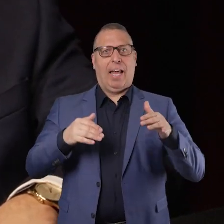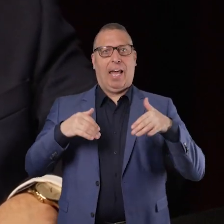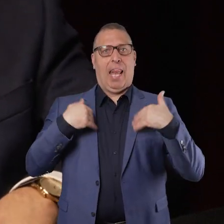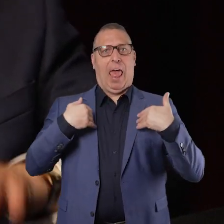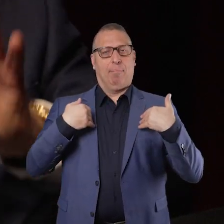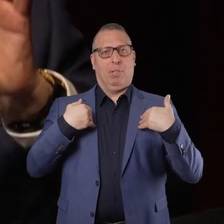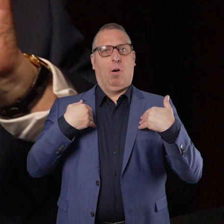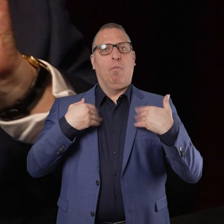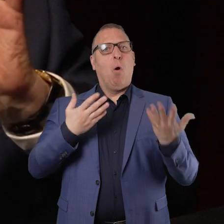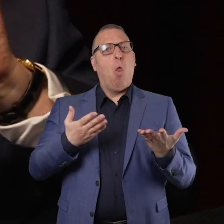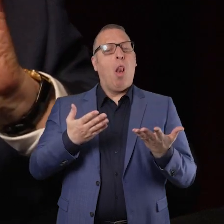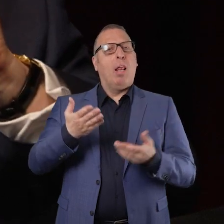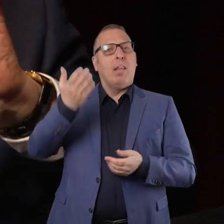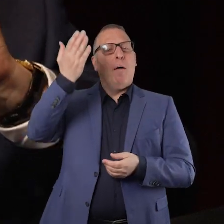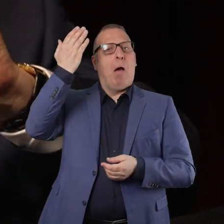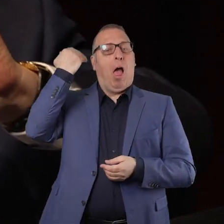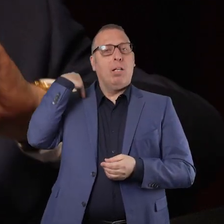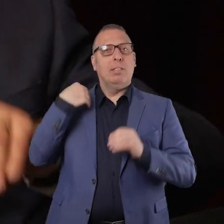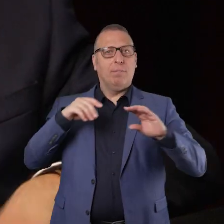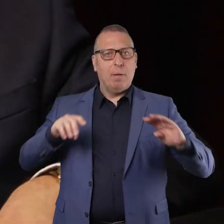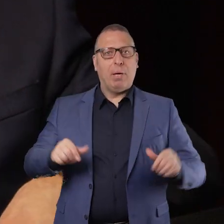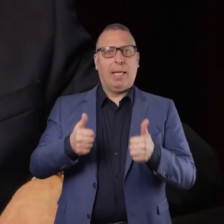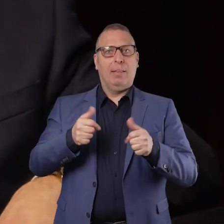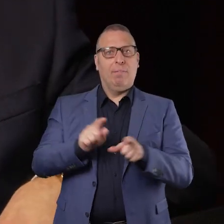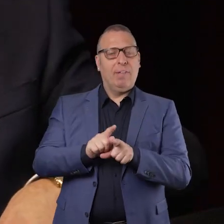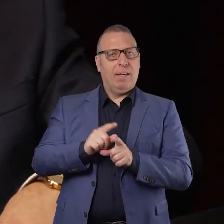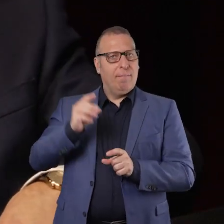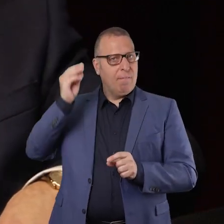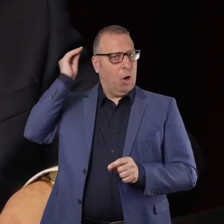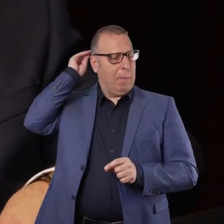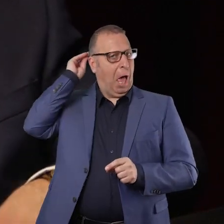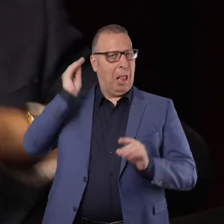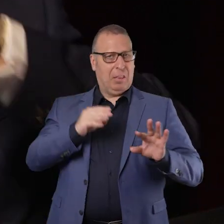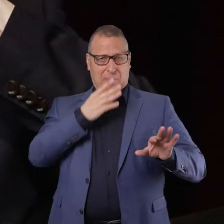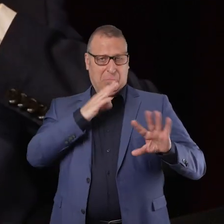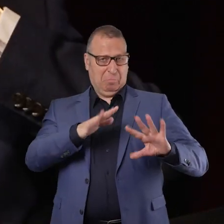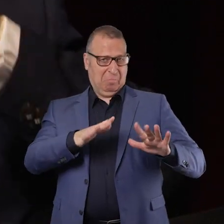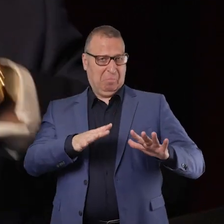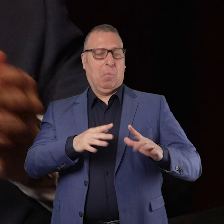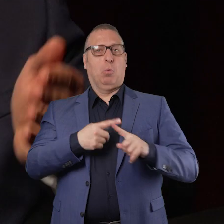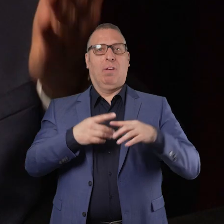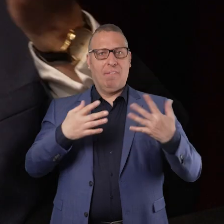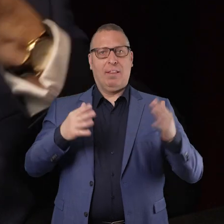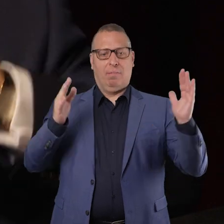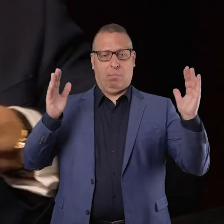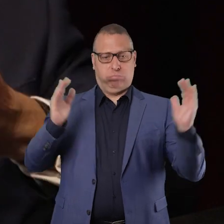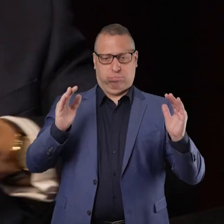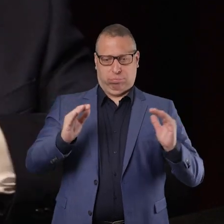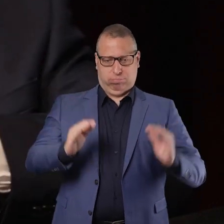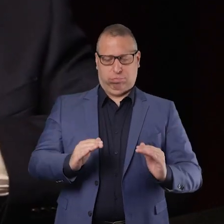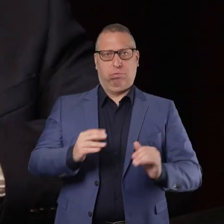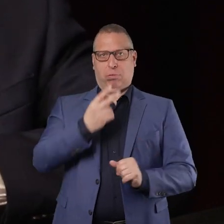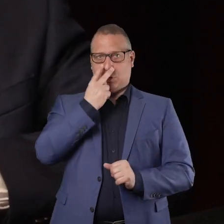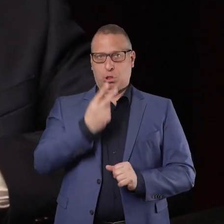gelebt wird, obwohl es ganz am Anfang ja mal gewisse Vorbehalte gegeben hat. Und wenn man das aber